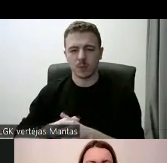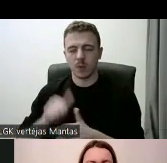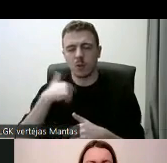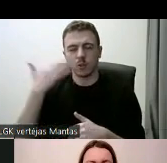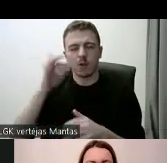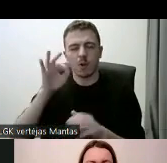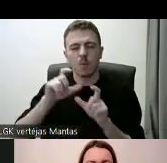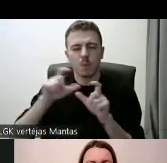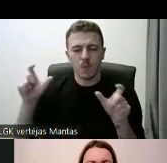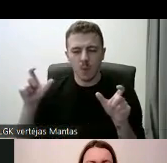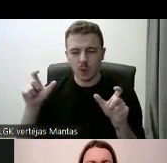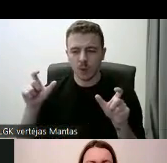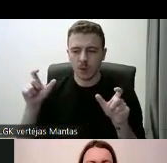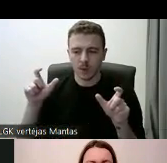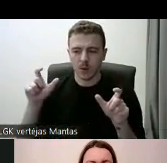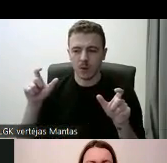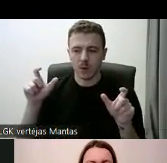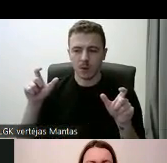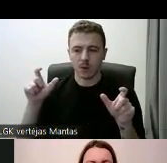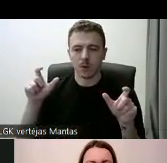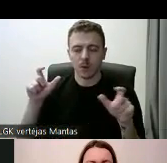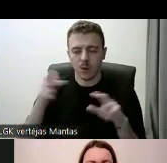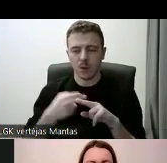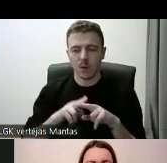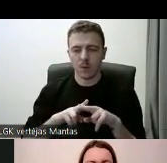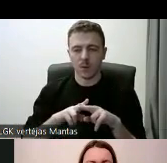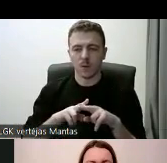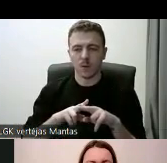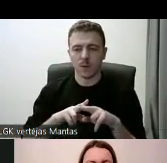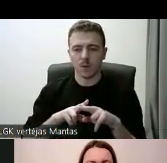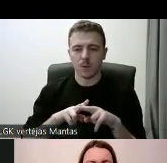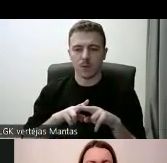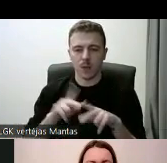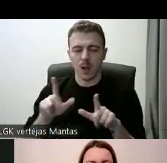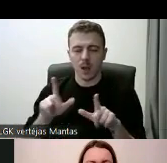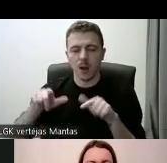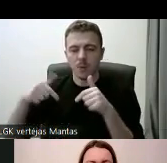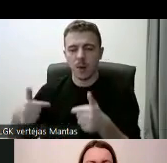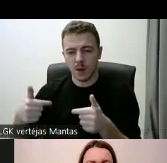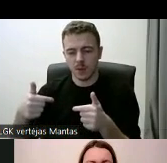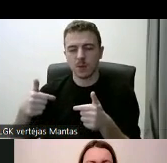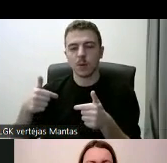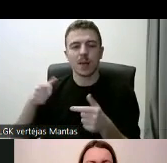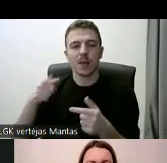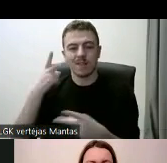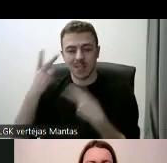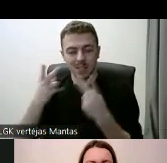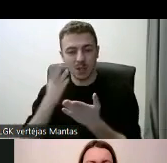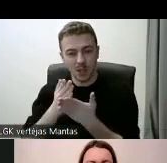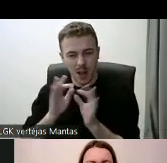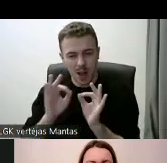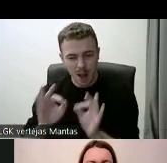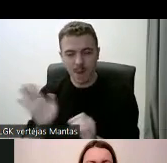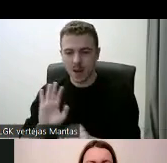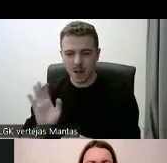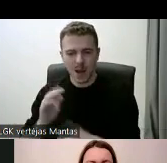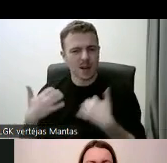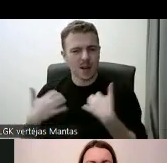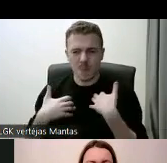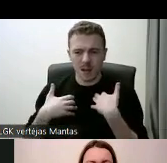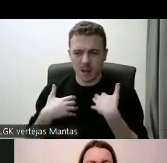ar personalas tinkamai komunikuoja, ar jiems perduodama tą viziją tinkamai, ne per